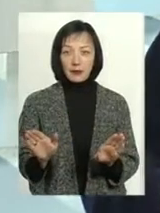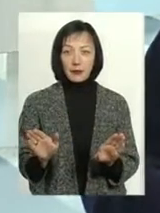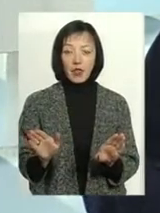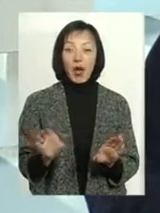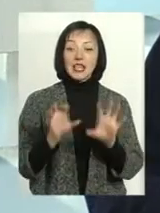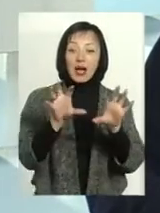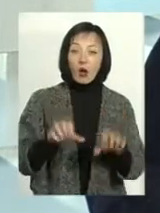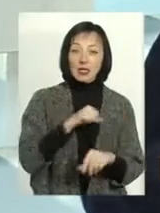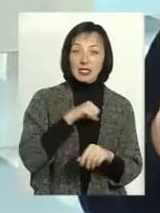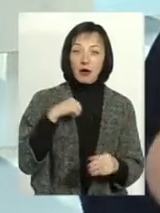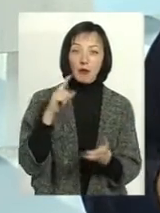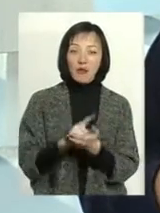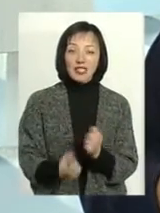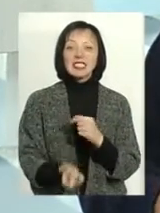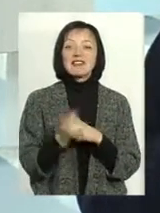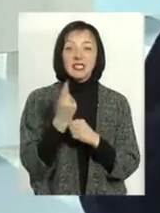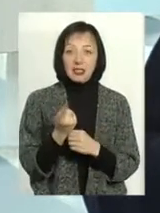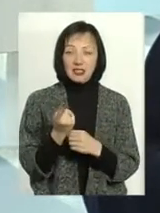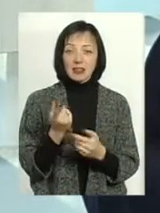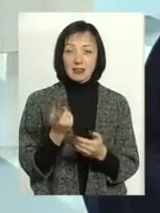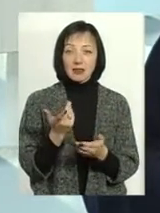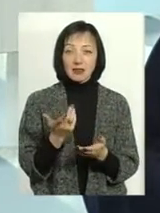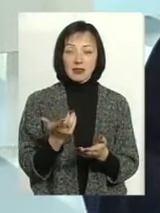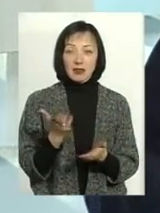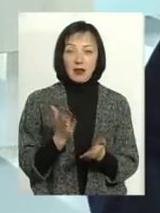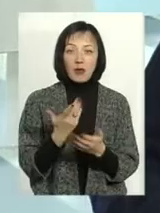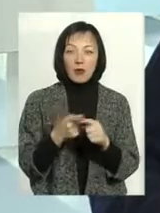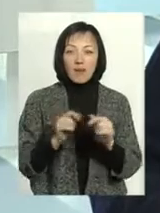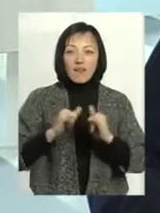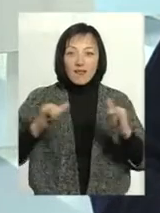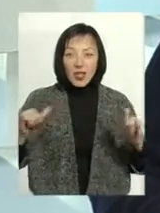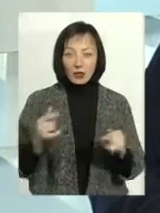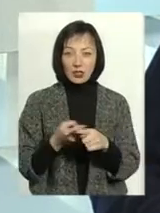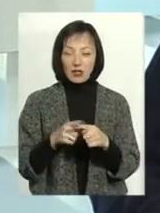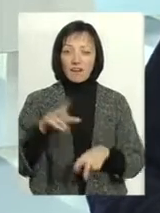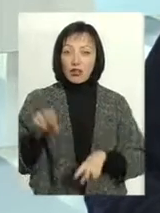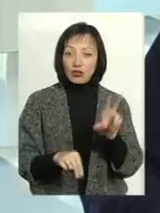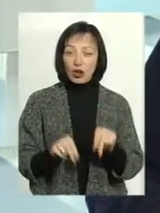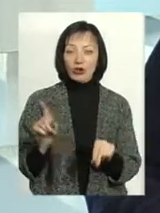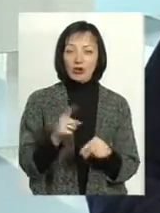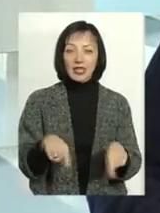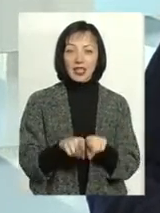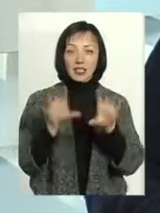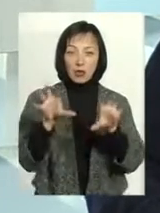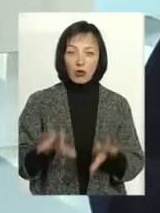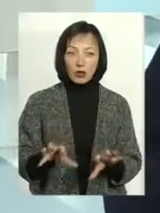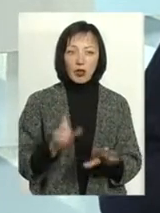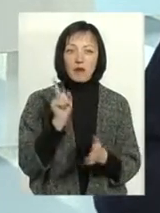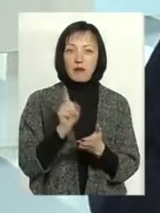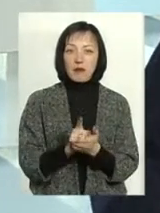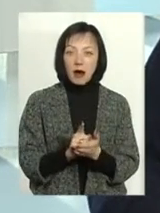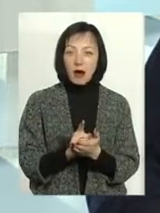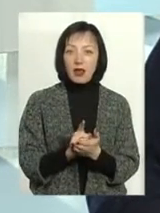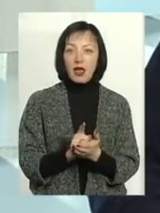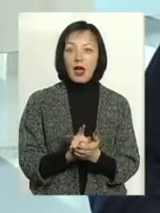А закон сам, він повинен звідкись випливати, він повинен виростатися. Так от, я вважаю, що такий закон, він має виростатися в